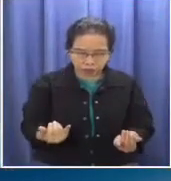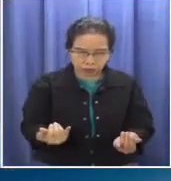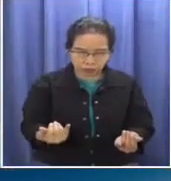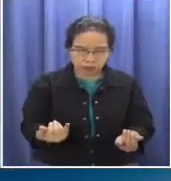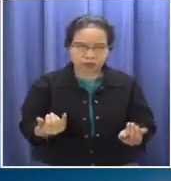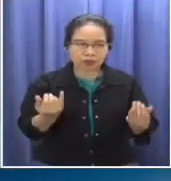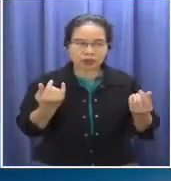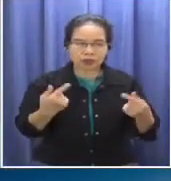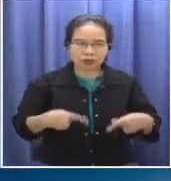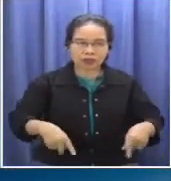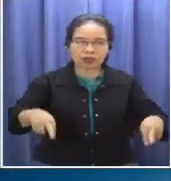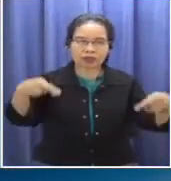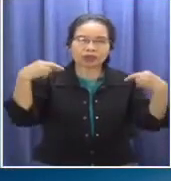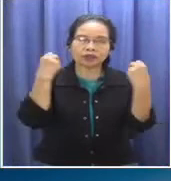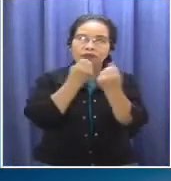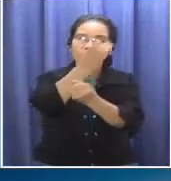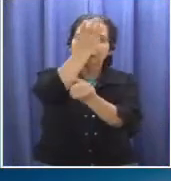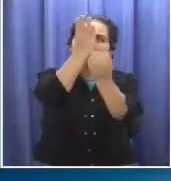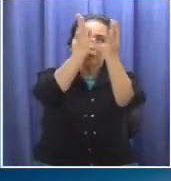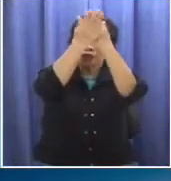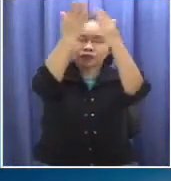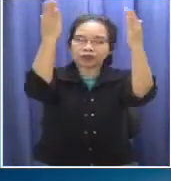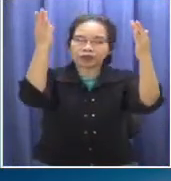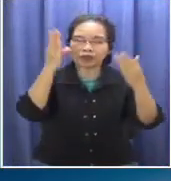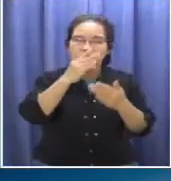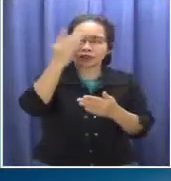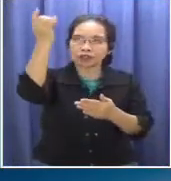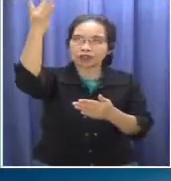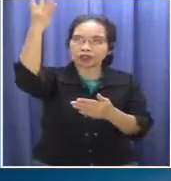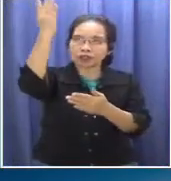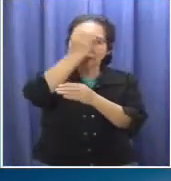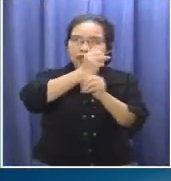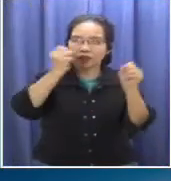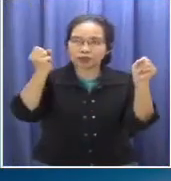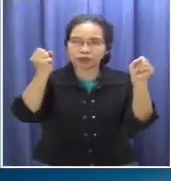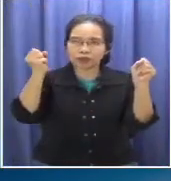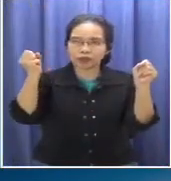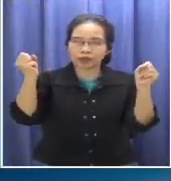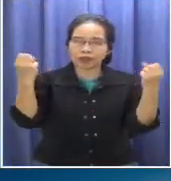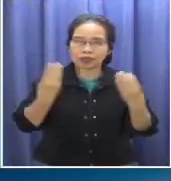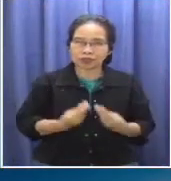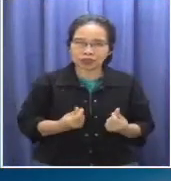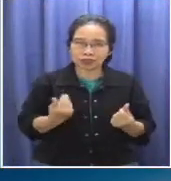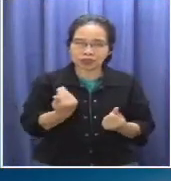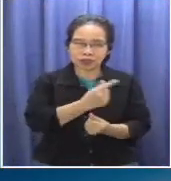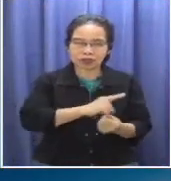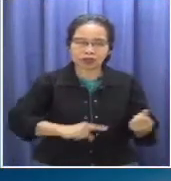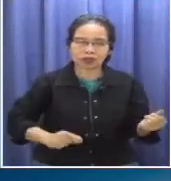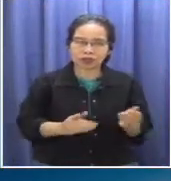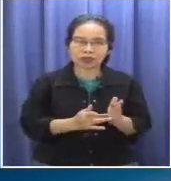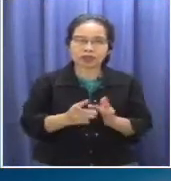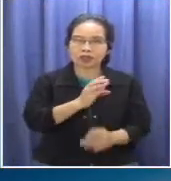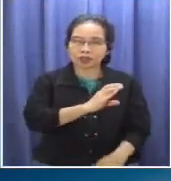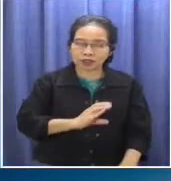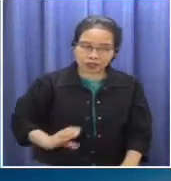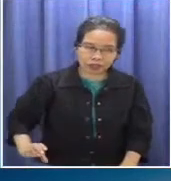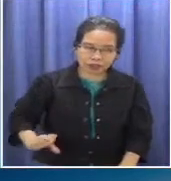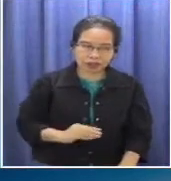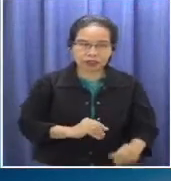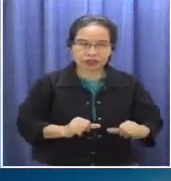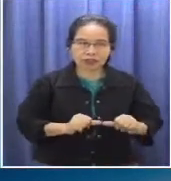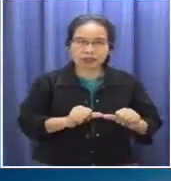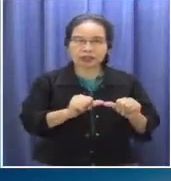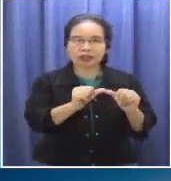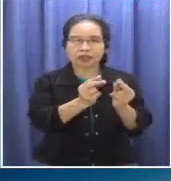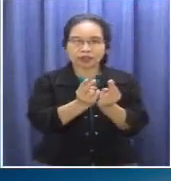Na pag-ibig ng Diyos Amang sumasama sa mga langit, ang biyaya at pagliligtas at pagpapagaling ng ating Panginoong Jesucristo, ang